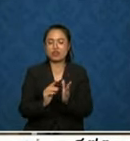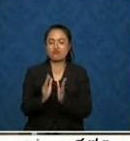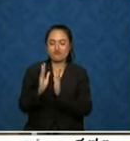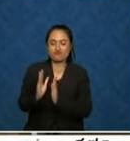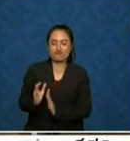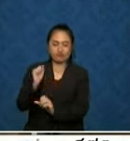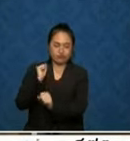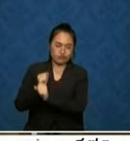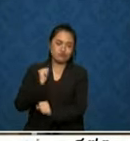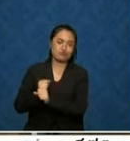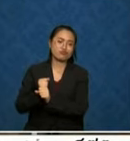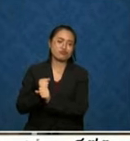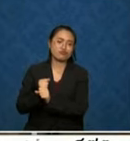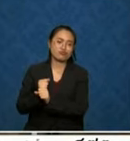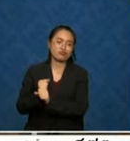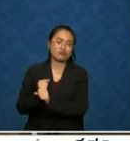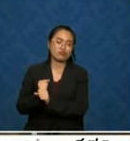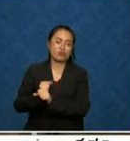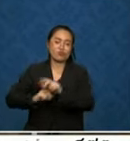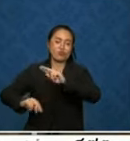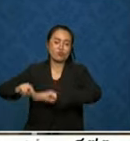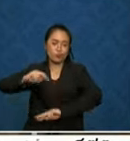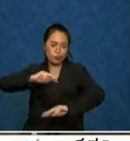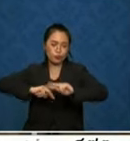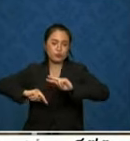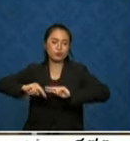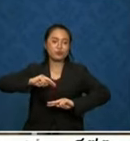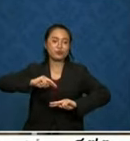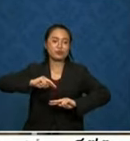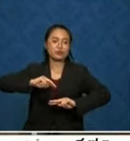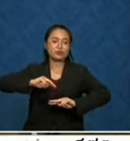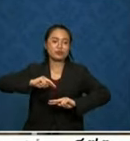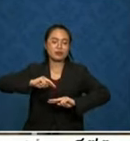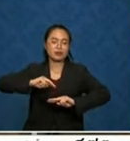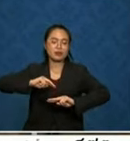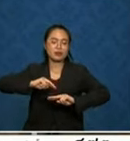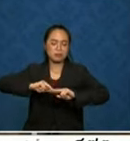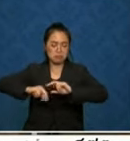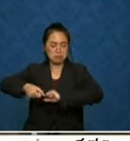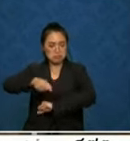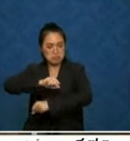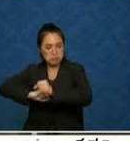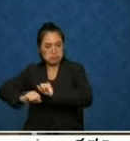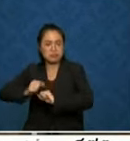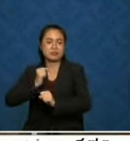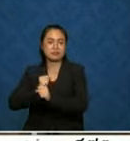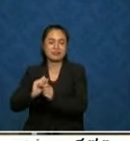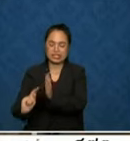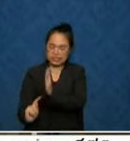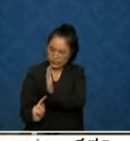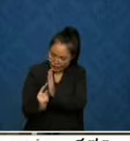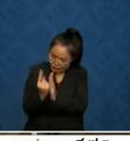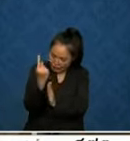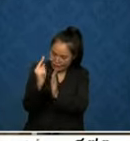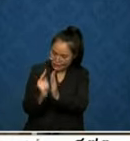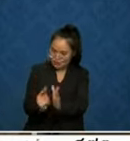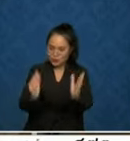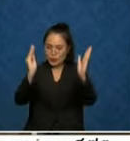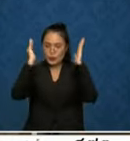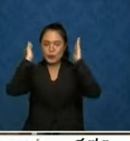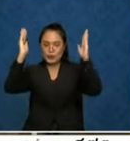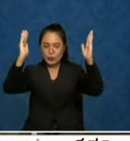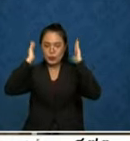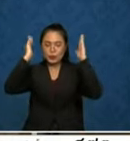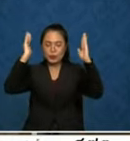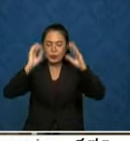ละฮะเจ้าหน้าที่ผู้กำกับดูแลให้ปฏิบัติภารกิจเริ่มต้นในการประชาสัมพันธ์อะไรก็